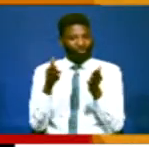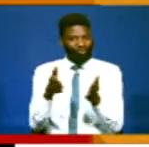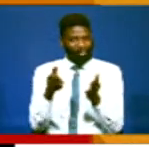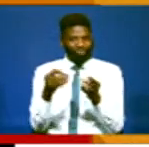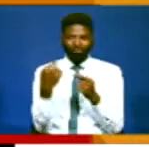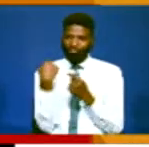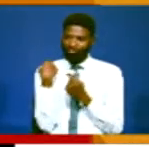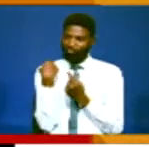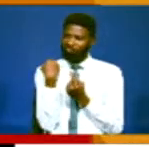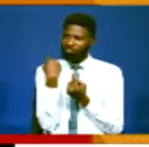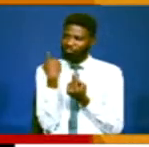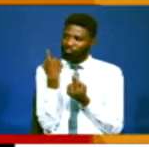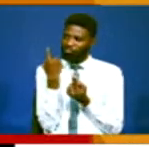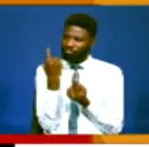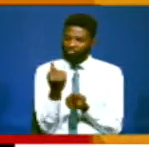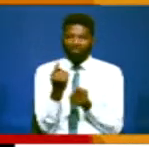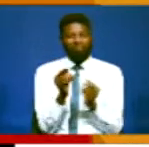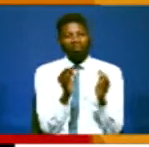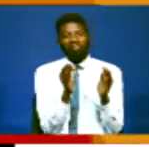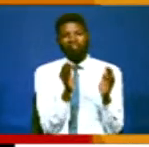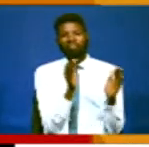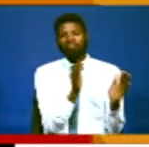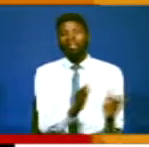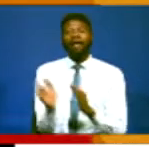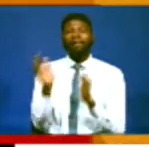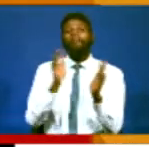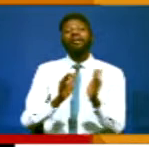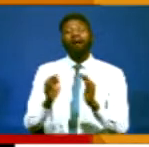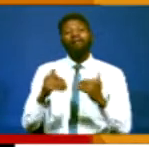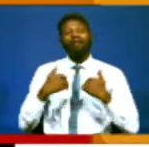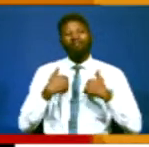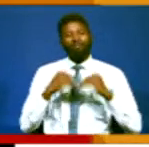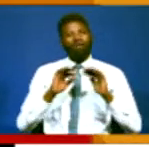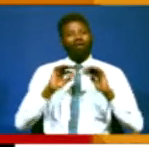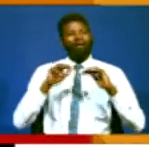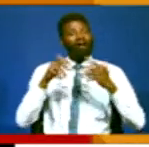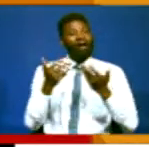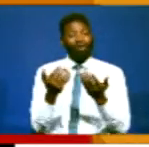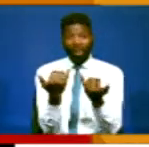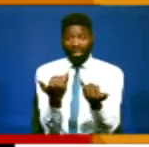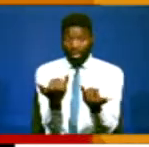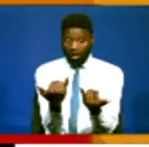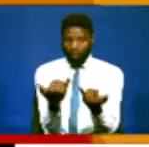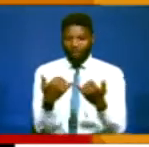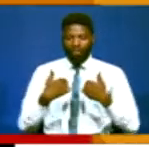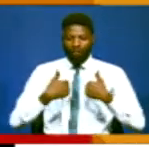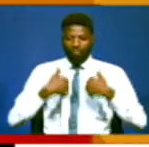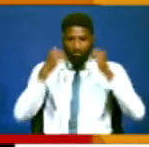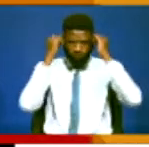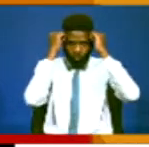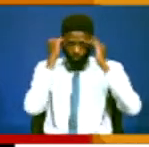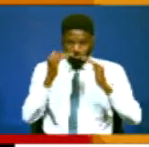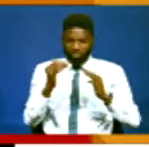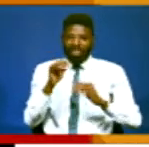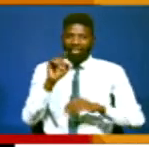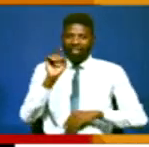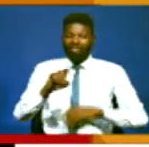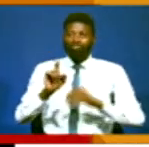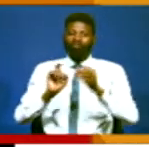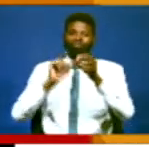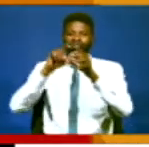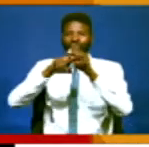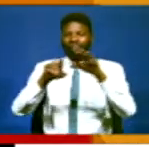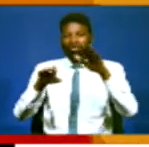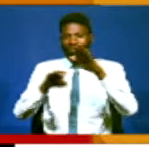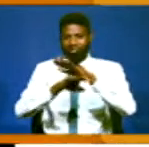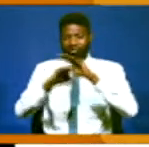kwa aje sasa kuna wanafunzi ambao wanafaa kuelekea katika shule za sekondari, je hali kukoni?